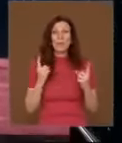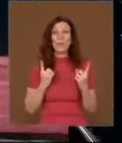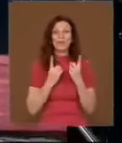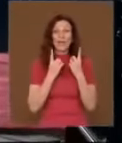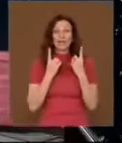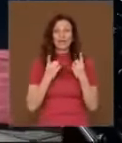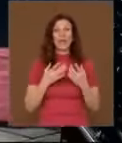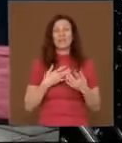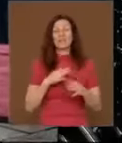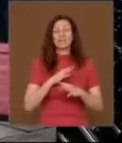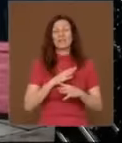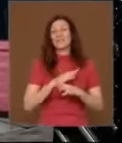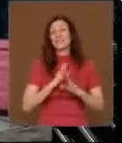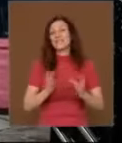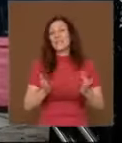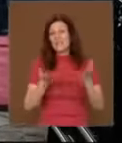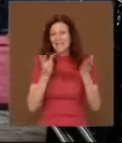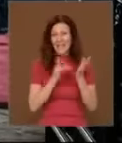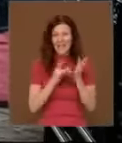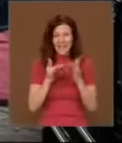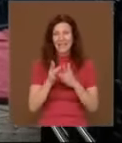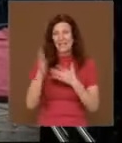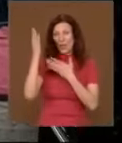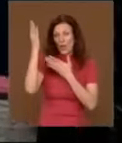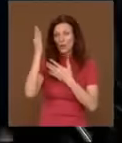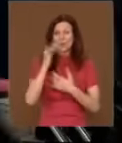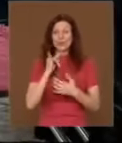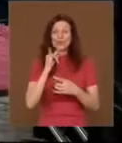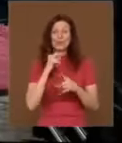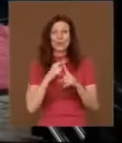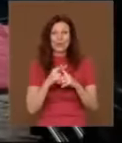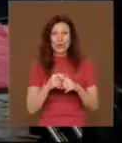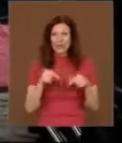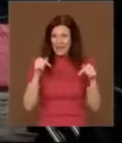нашия Господ Исус Христос, а от този момент, от днешния празник,